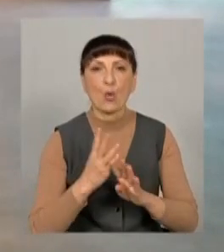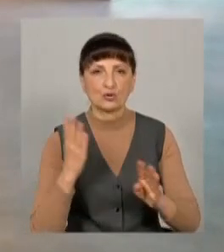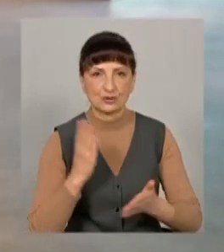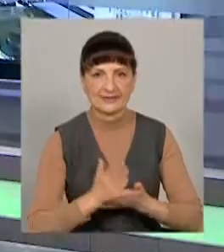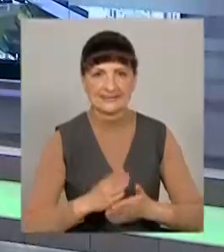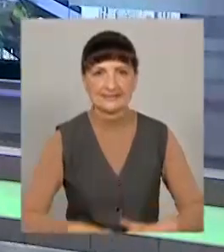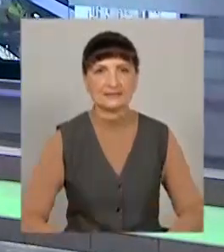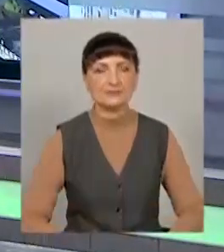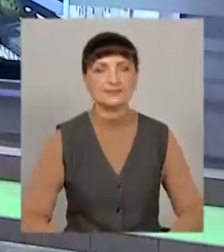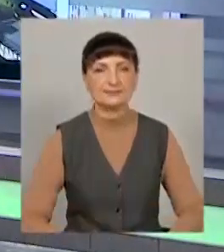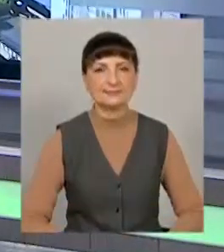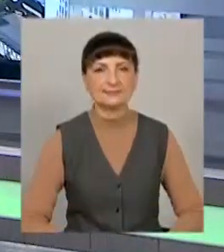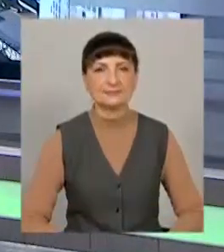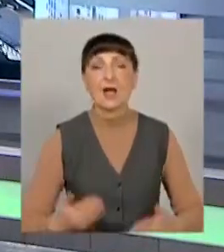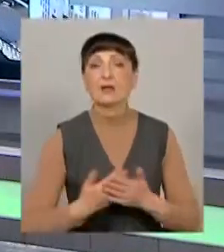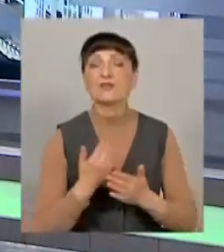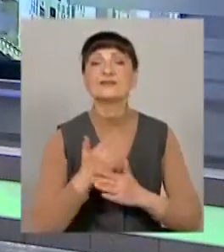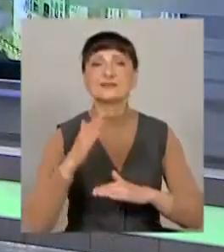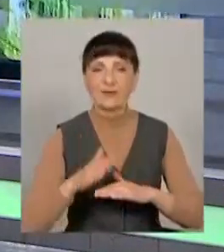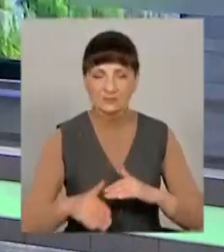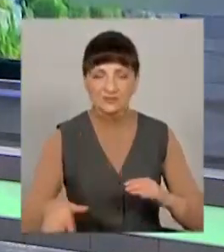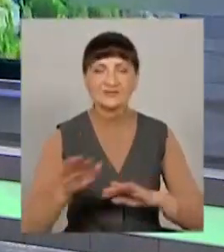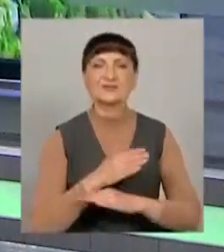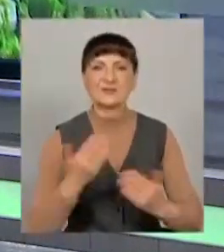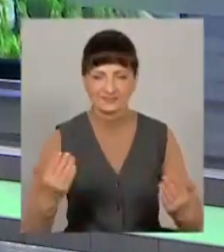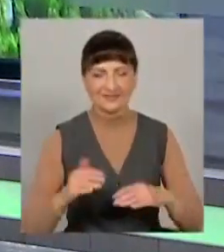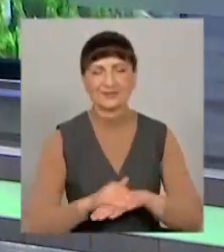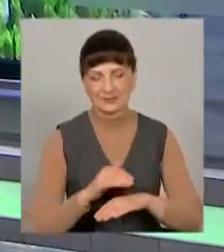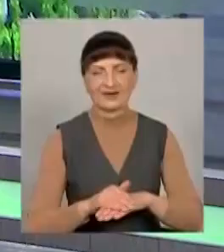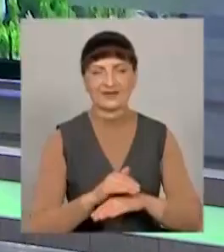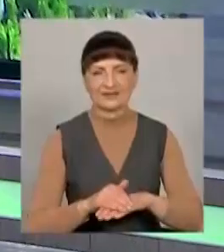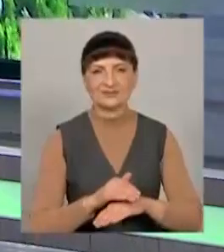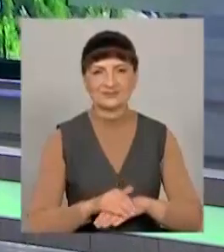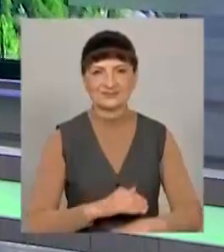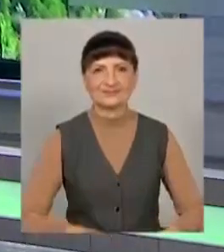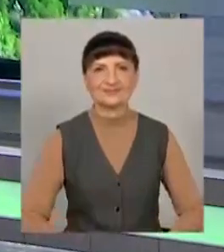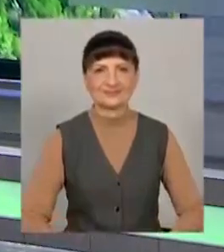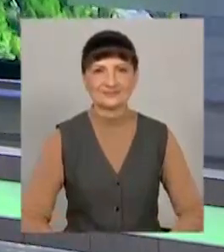На этом наш выпуск завершен. Всего доброго, до встречи в эфире.